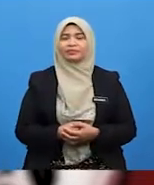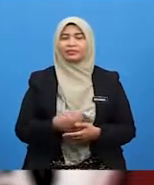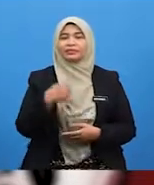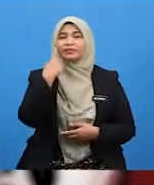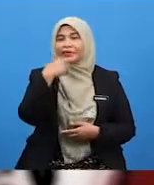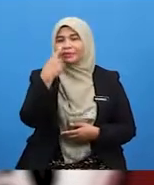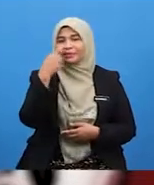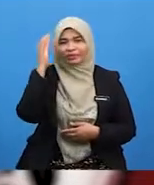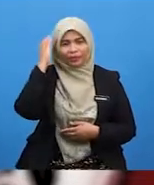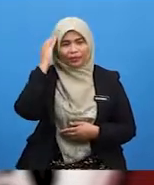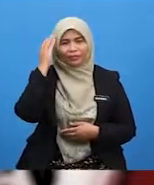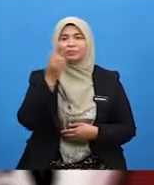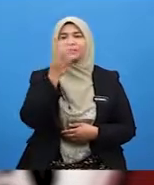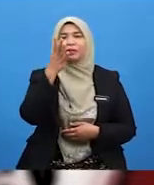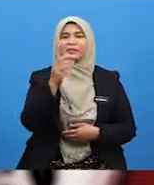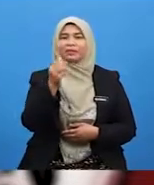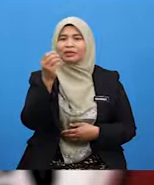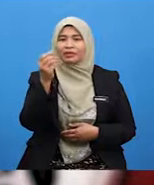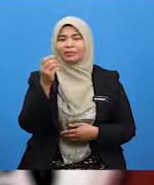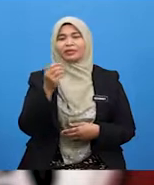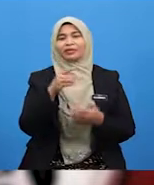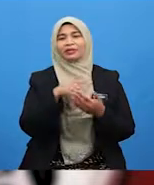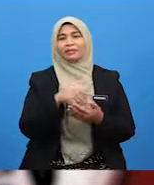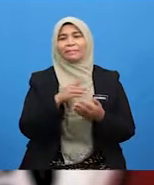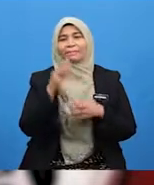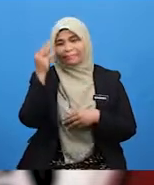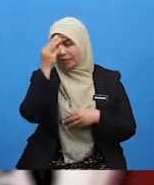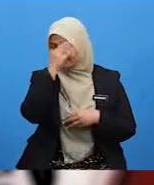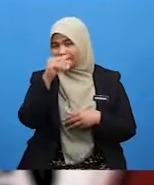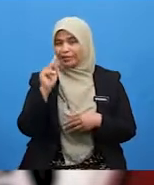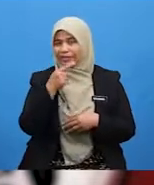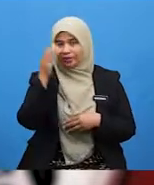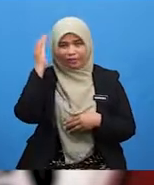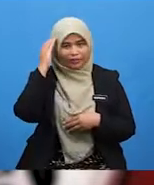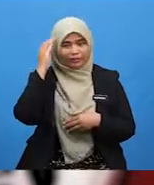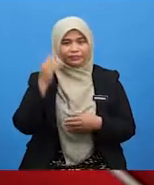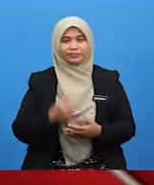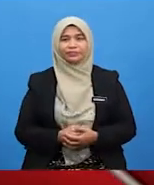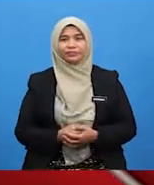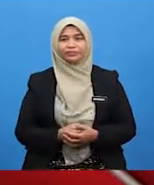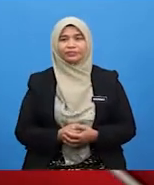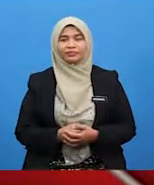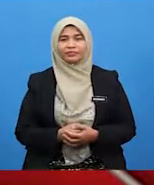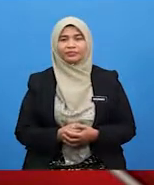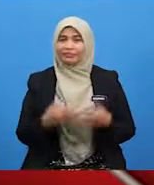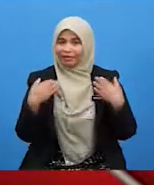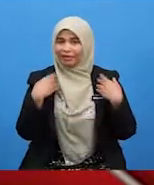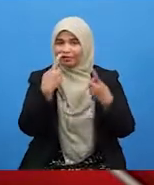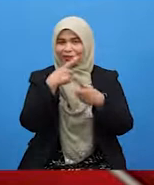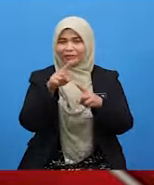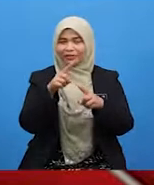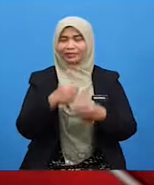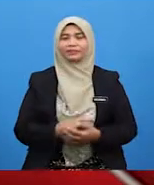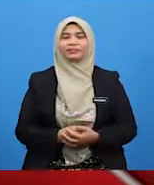Siapa tahu berapa bilangan malaikat yang wajib kita ketahui? Ada jawapan?